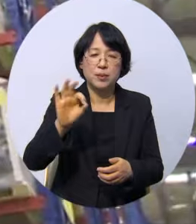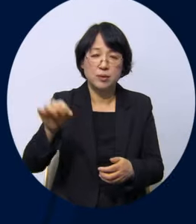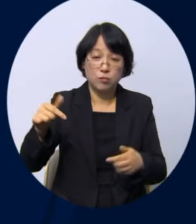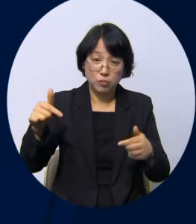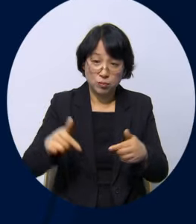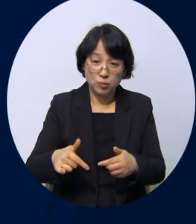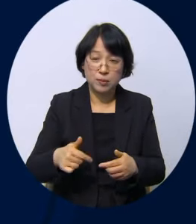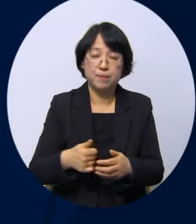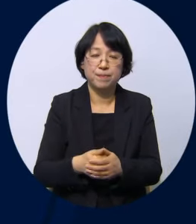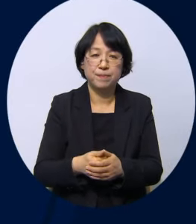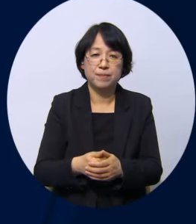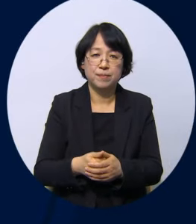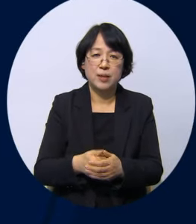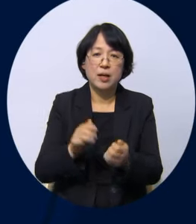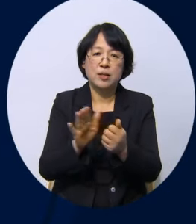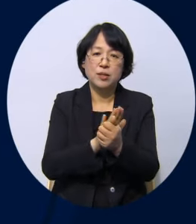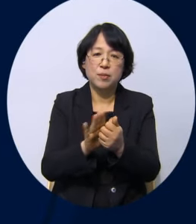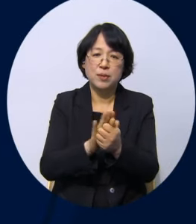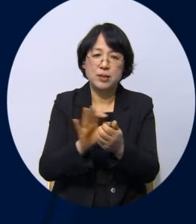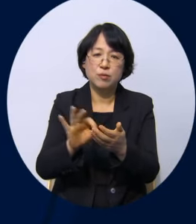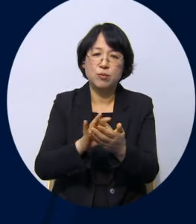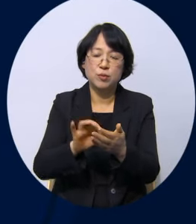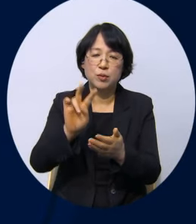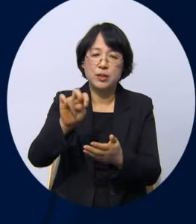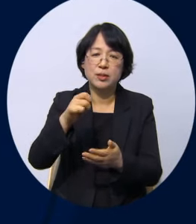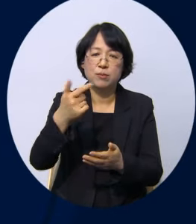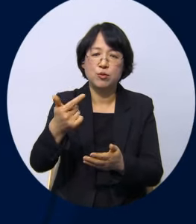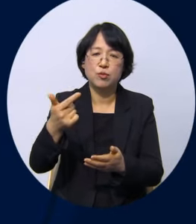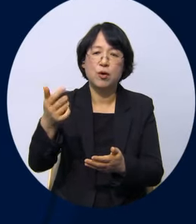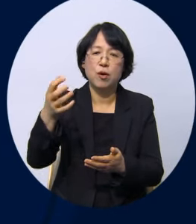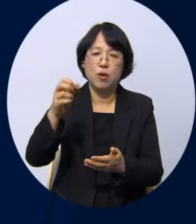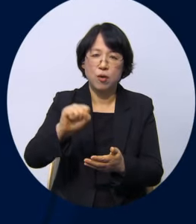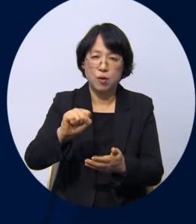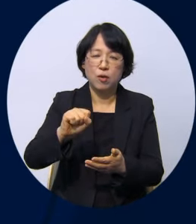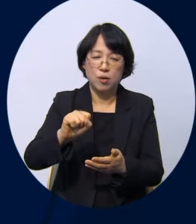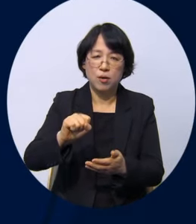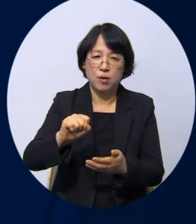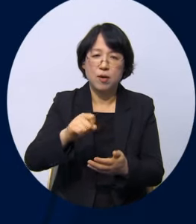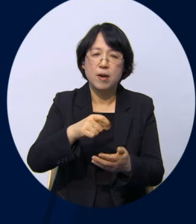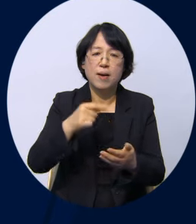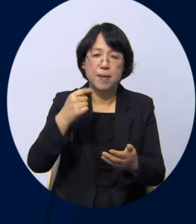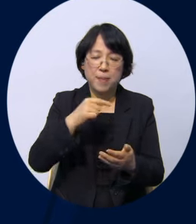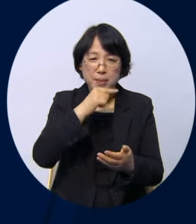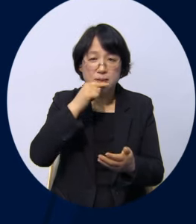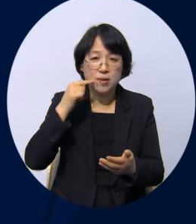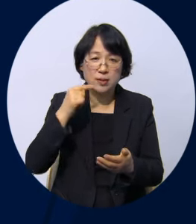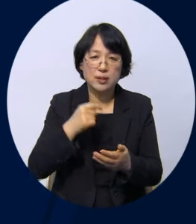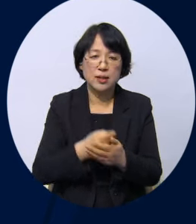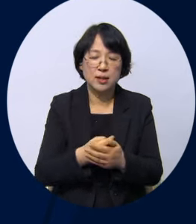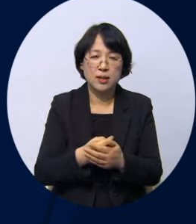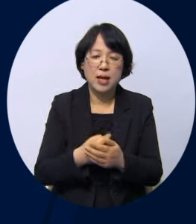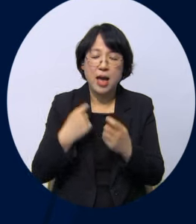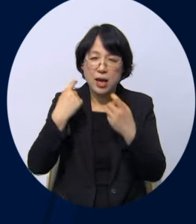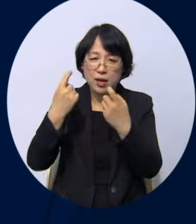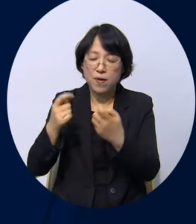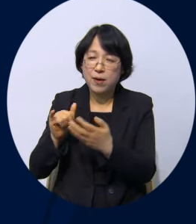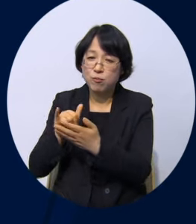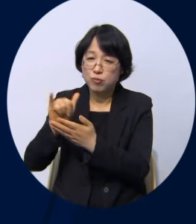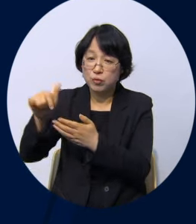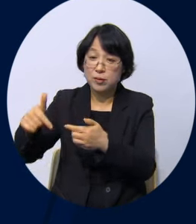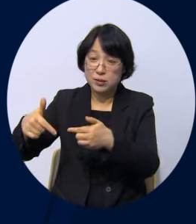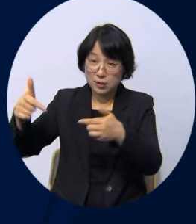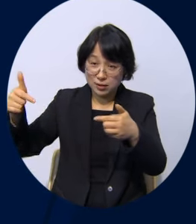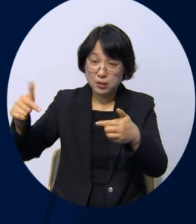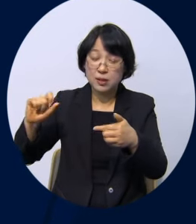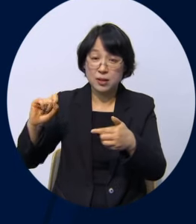줄었습니다 서비스 수지도 26억 6천만 달러 적자를 기록했습니다 출국자 증가와 함께 여행 수지 적자가